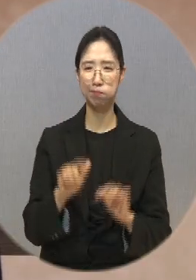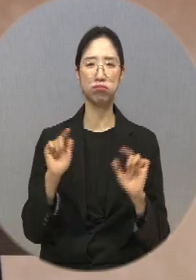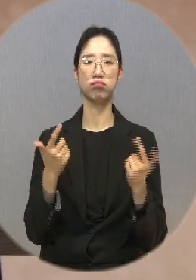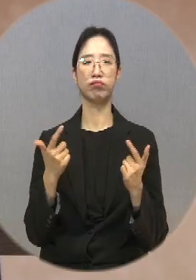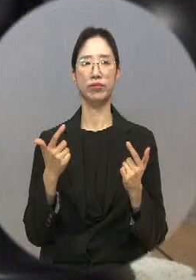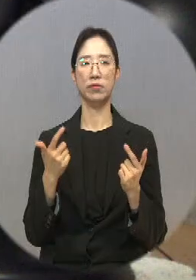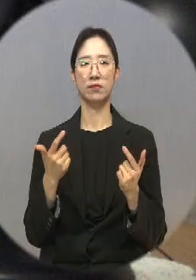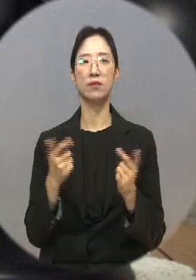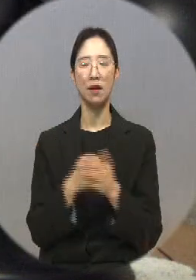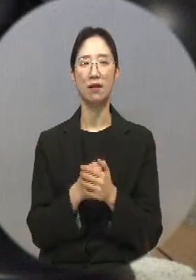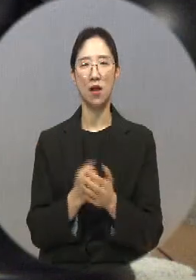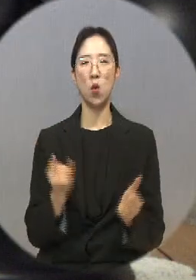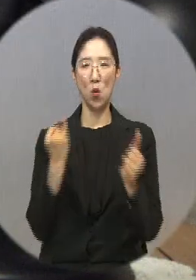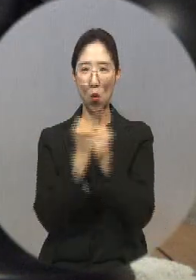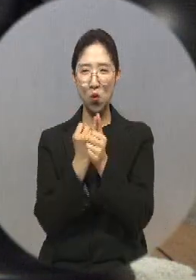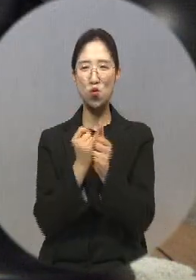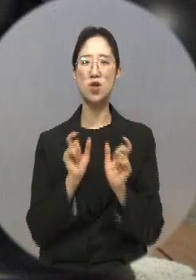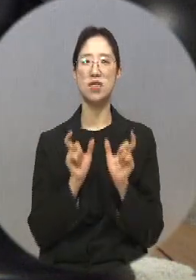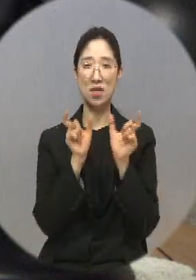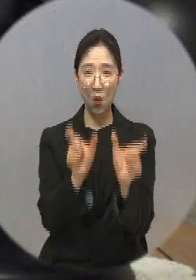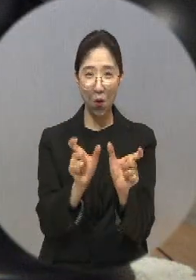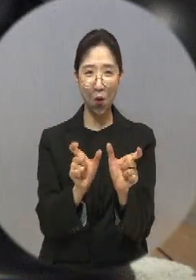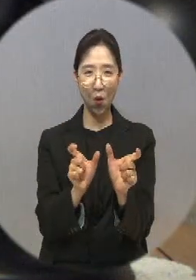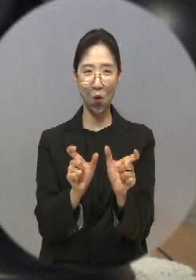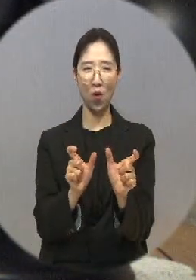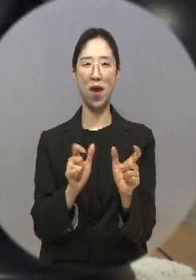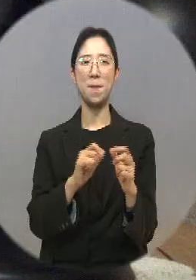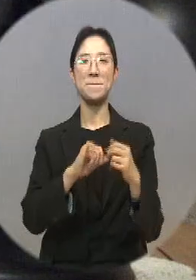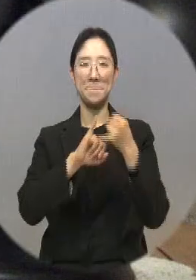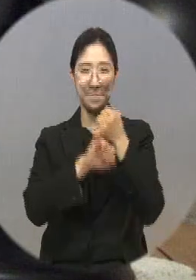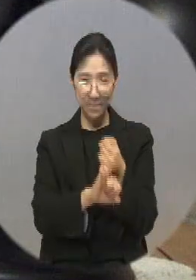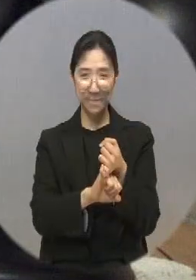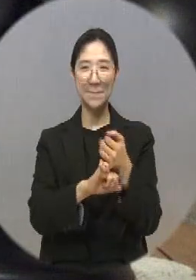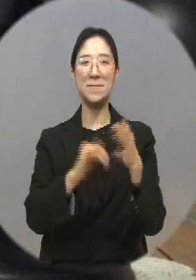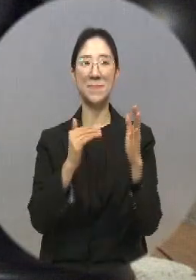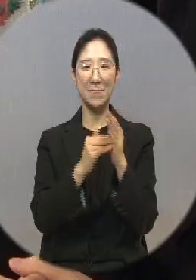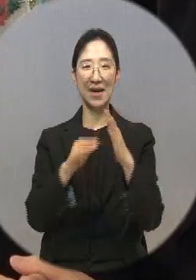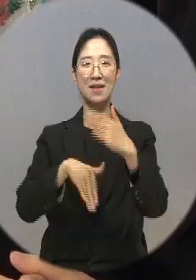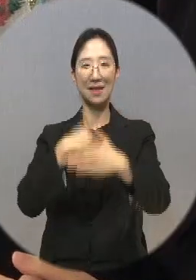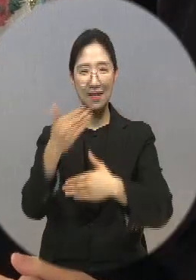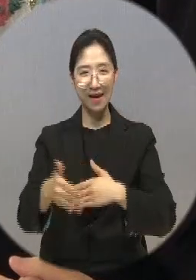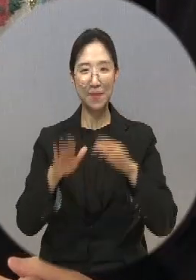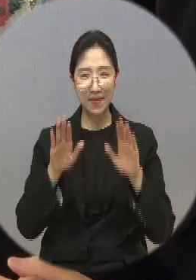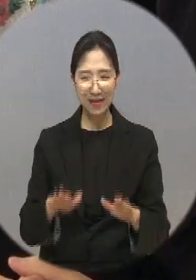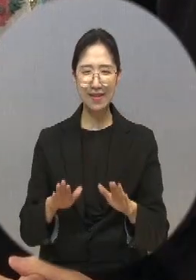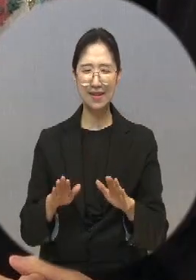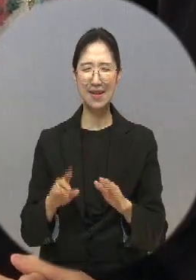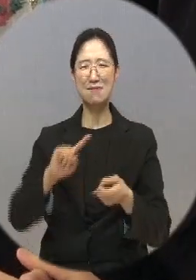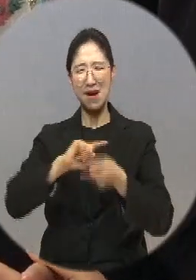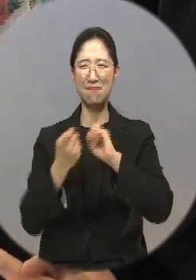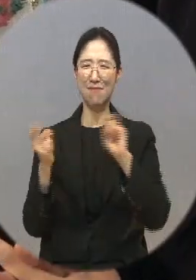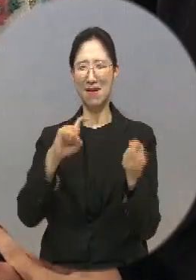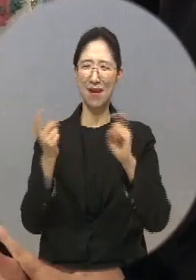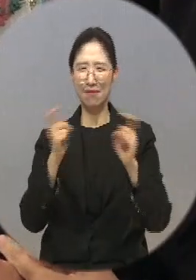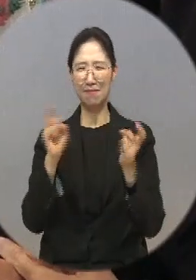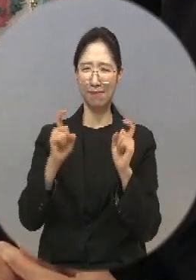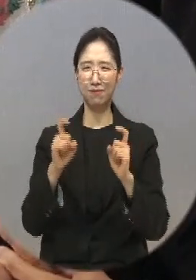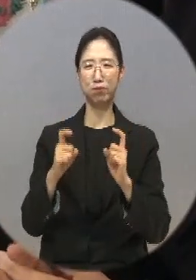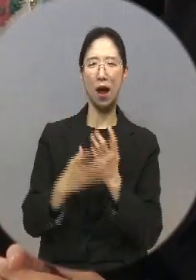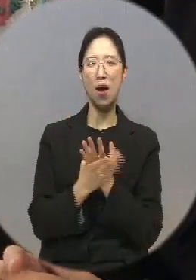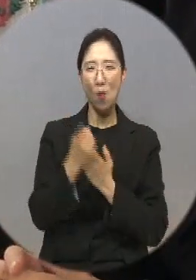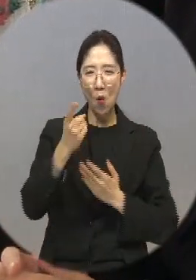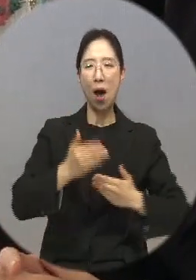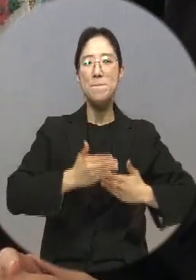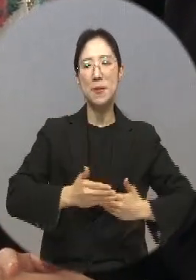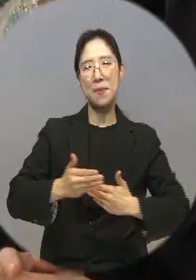어찌 보면 혼인신고서에다가 이렇게 서약을 하고 결혼을 한 다음에 지금 툭탁툭탁거리면서 계속 통합을 해 나가는 작업을